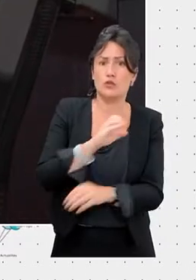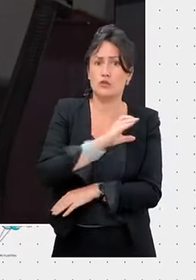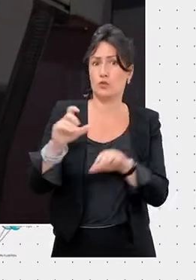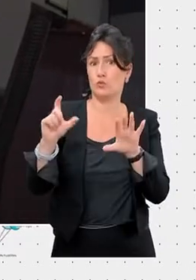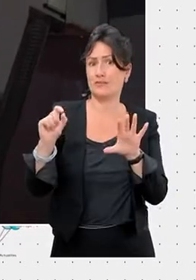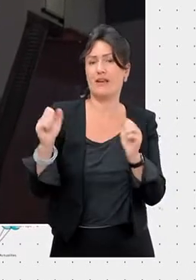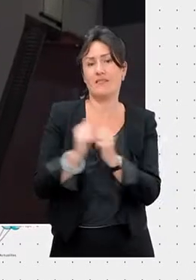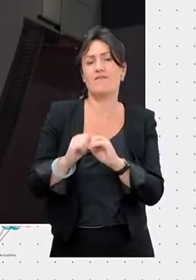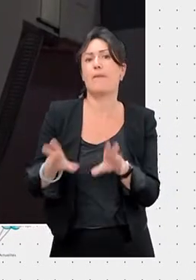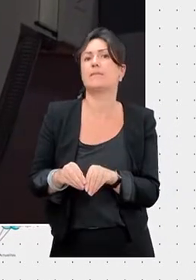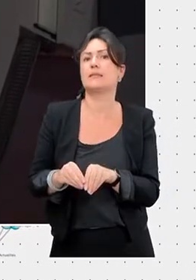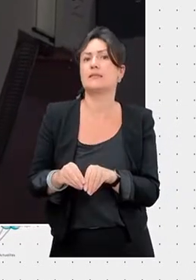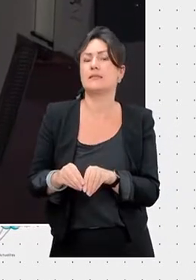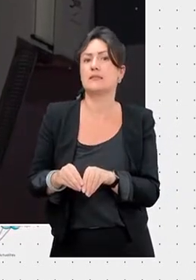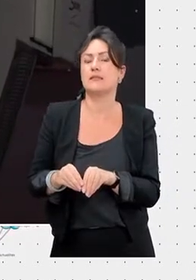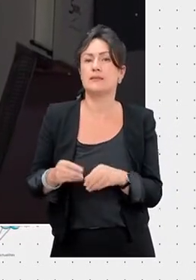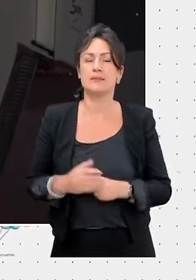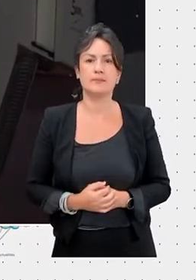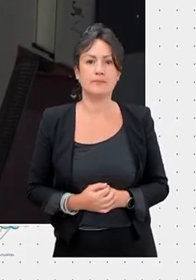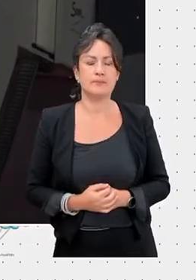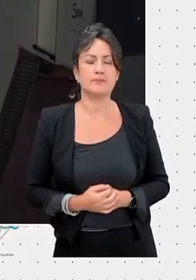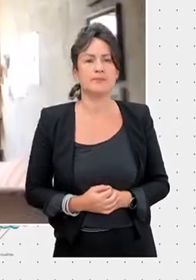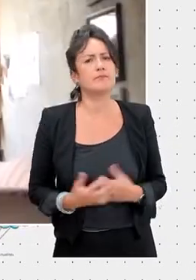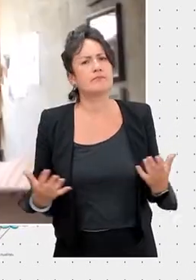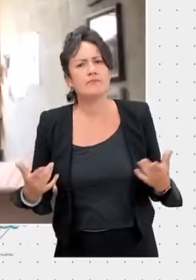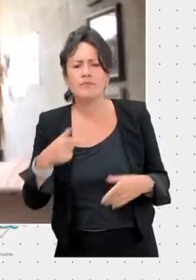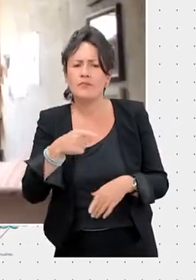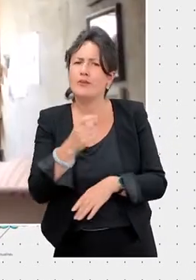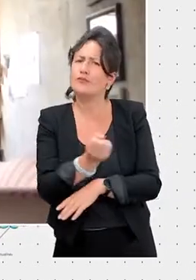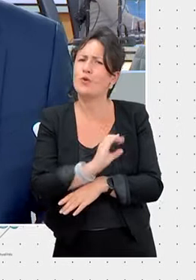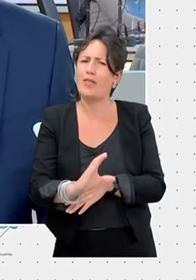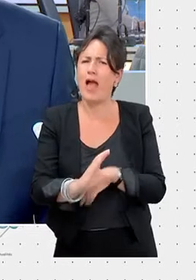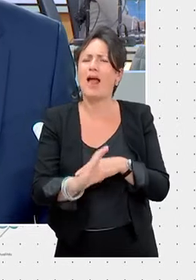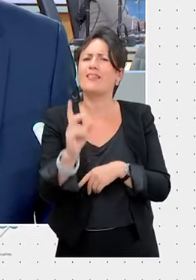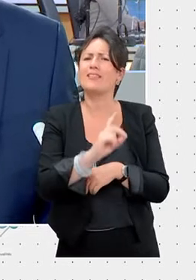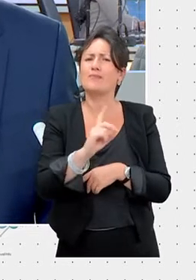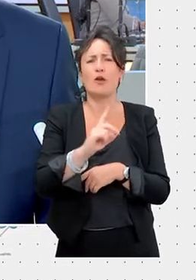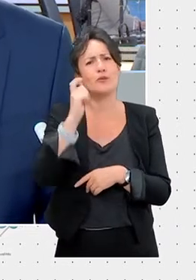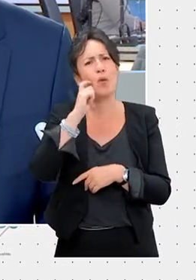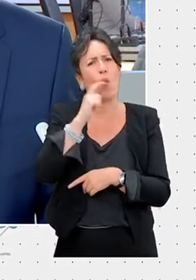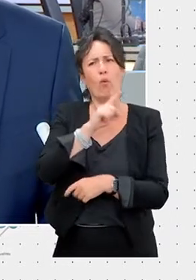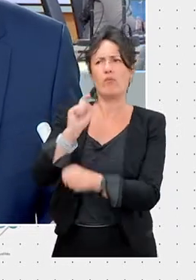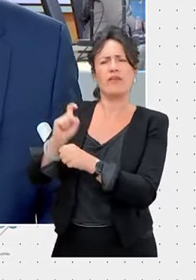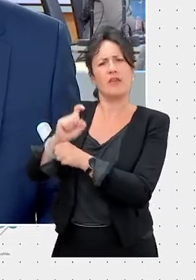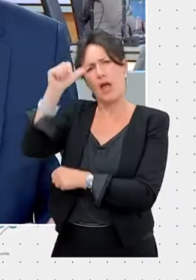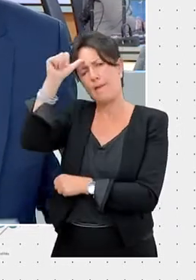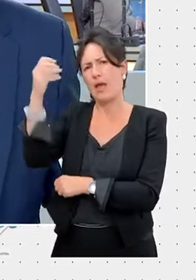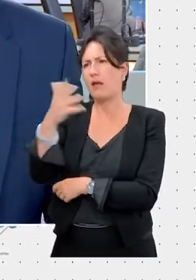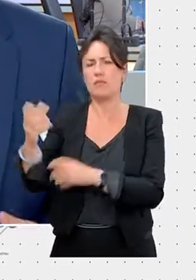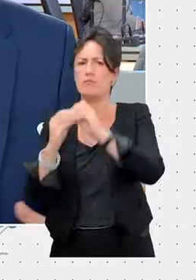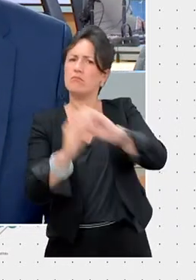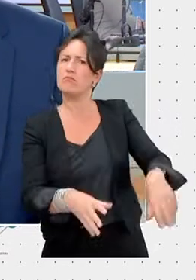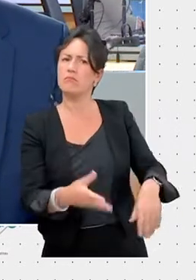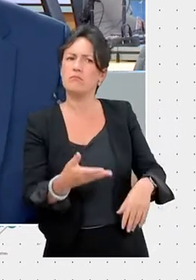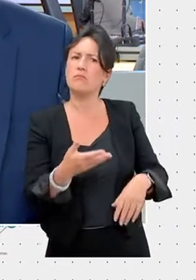familles. Et donc, quand on lit Emmanuel Macron dans le journal du dimanche aujourd'hui, qui reproche finalement aux Américains d'abandonner ceux qui